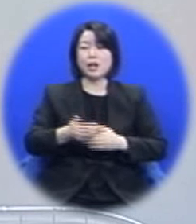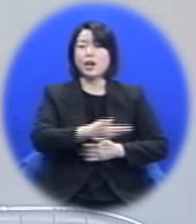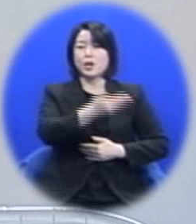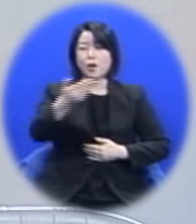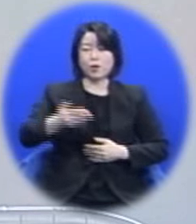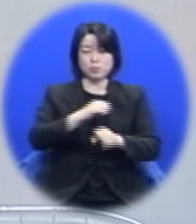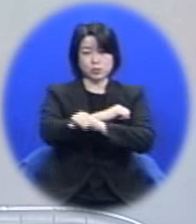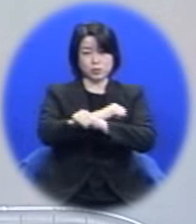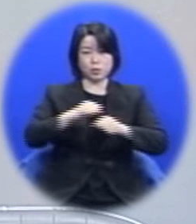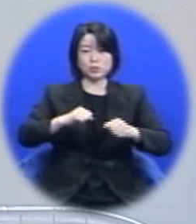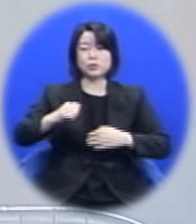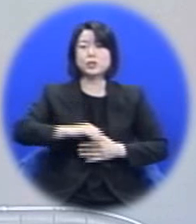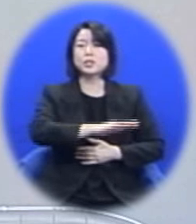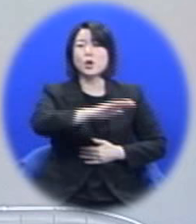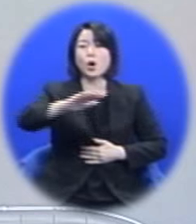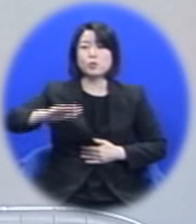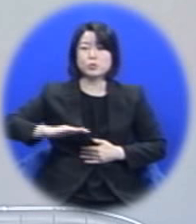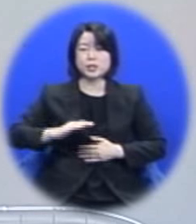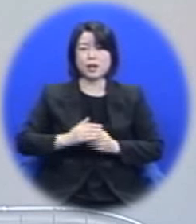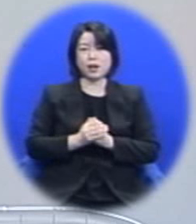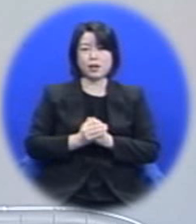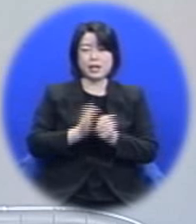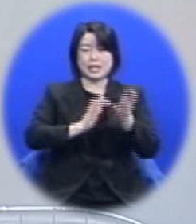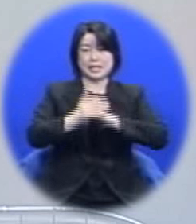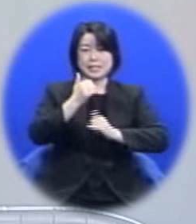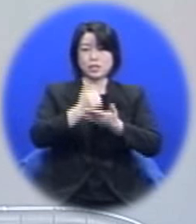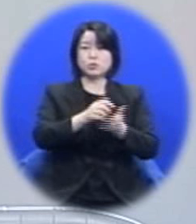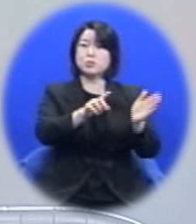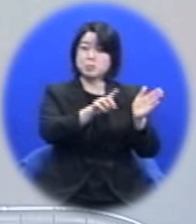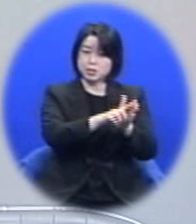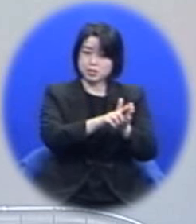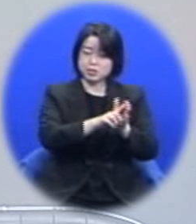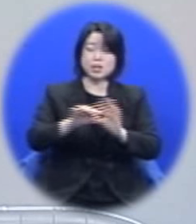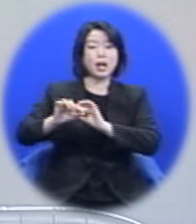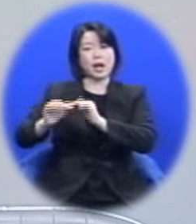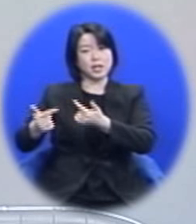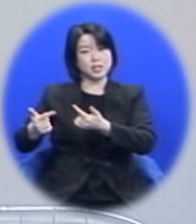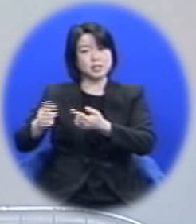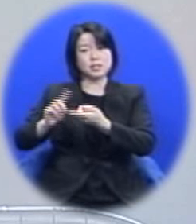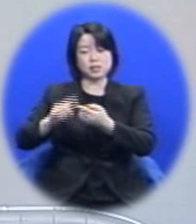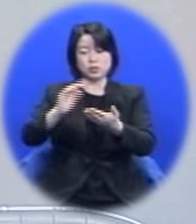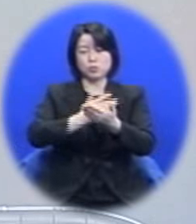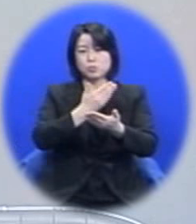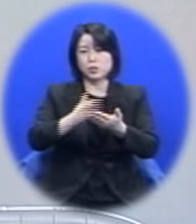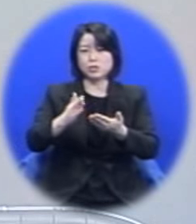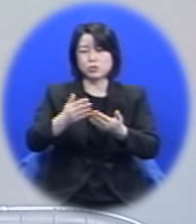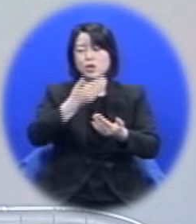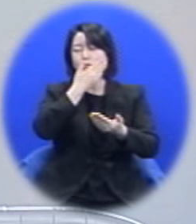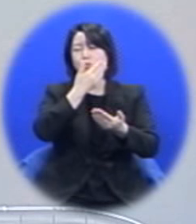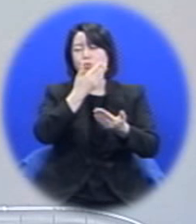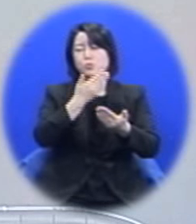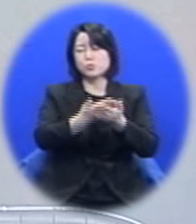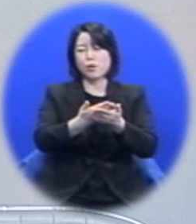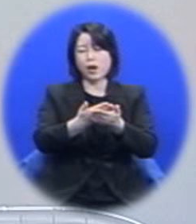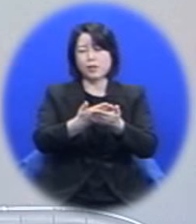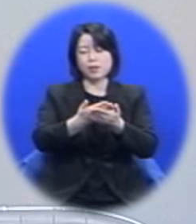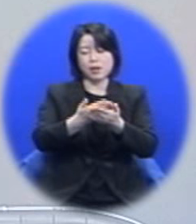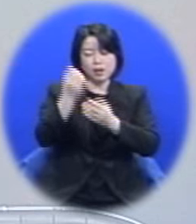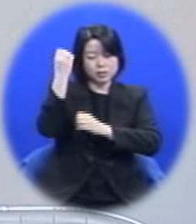여러분, 용서는 우리가 예수 믿는지 안 믿는지를 구분해주는 중요한 판단 근거입니다.